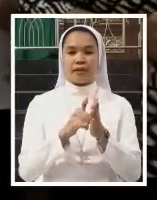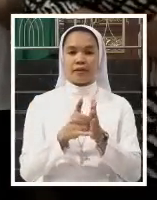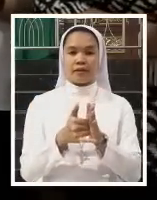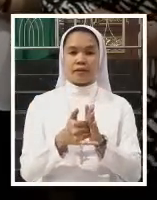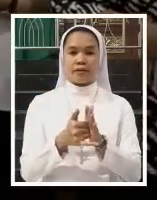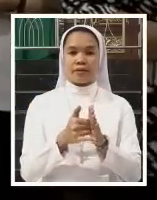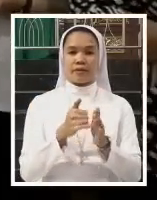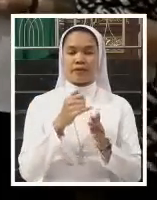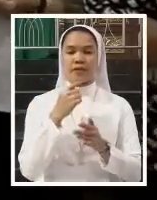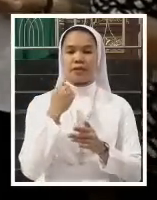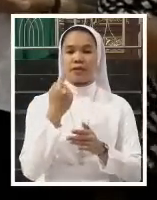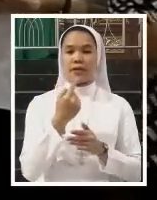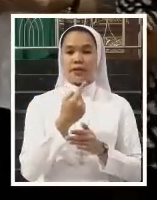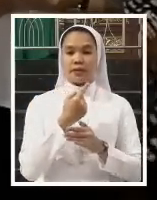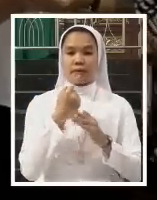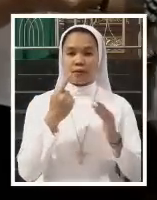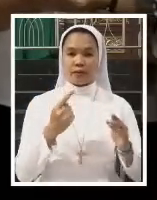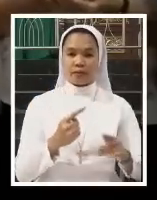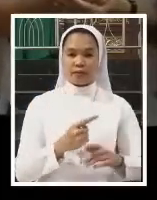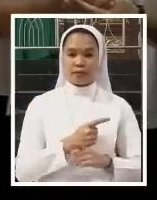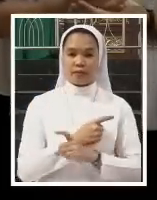ang mga